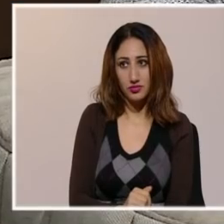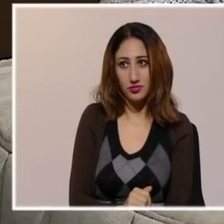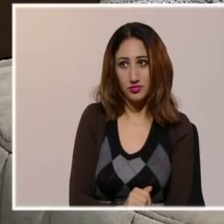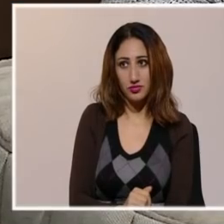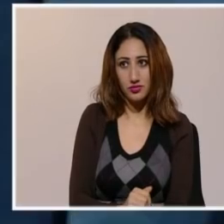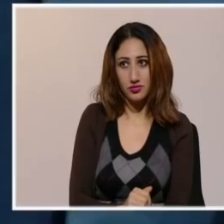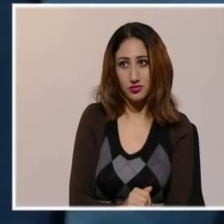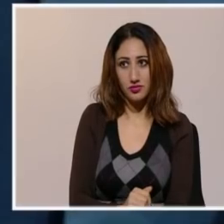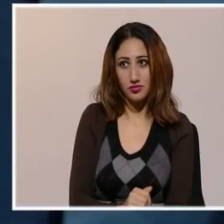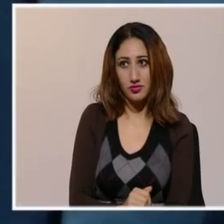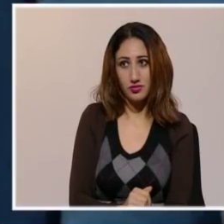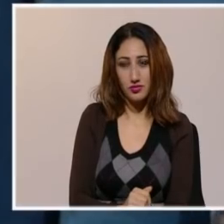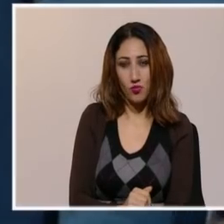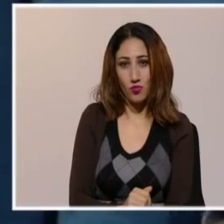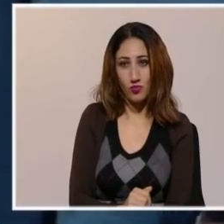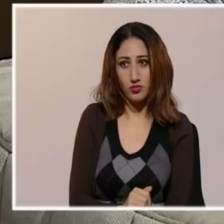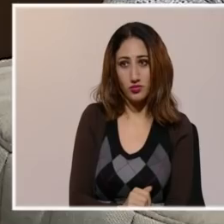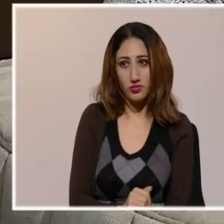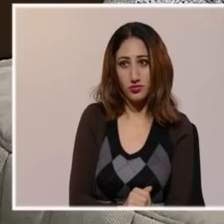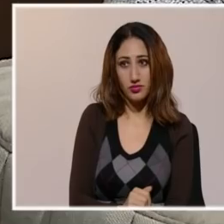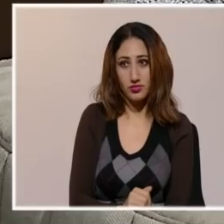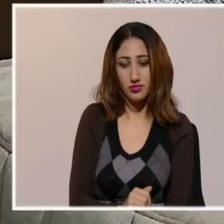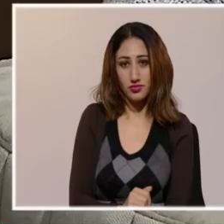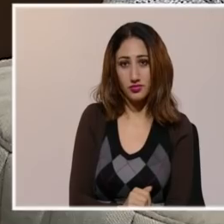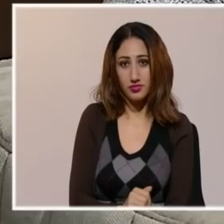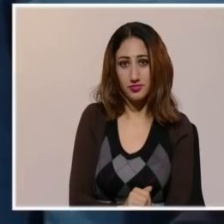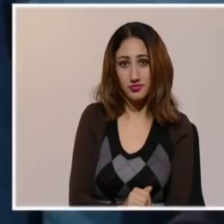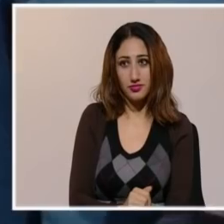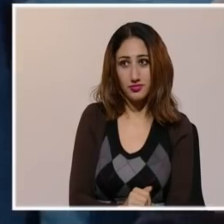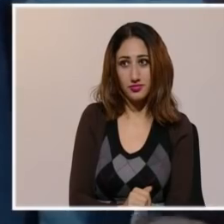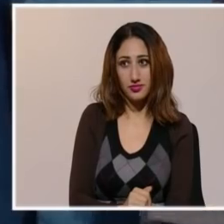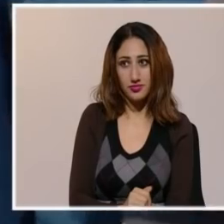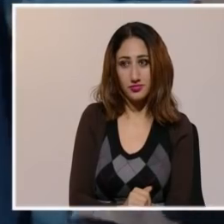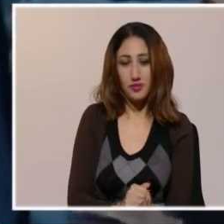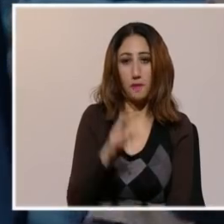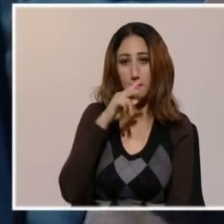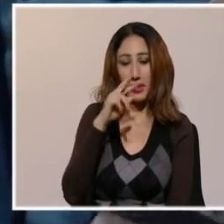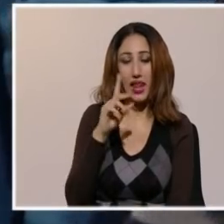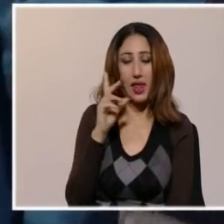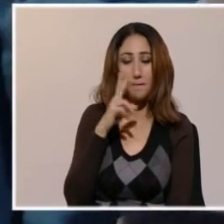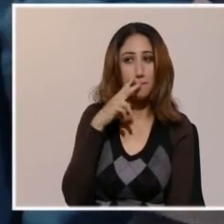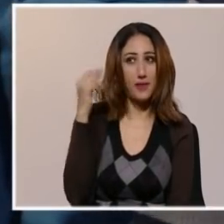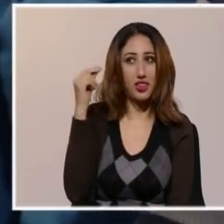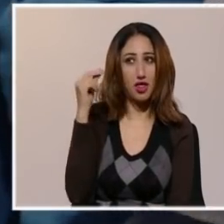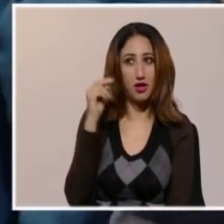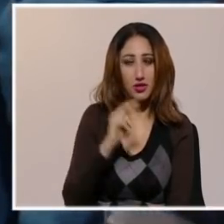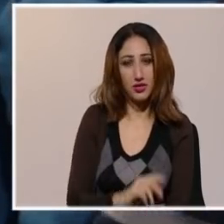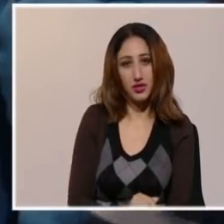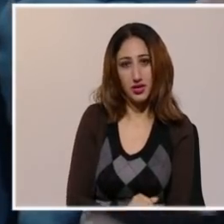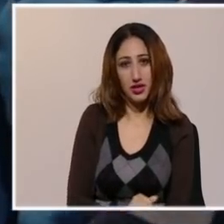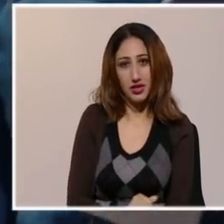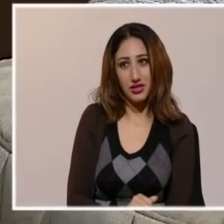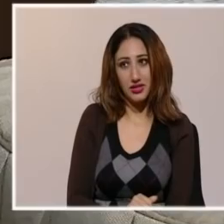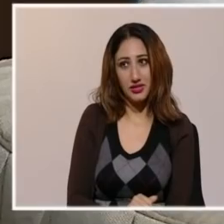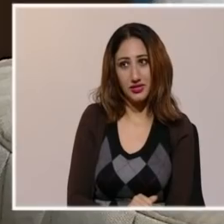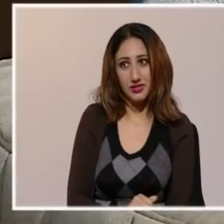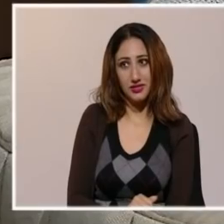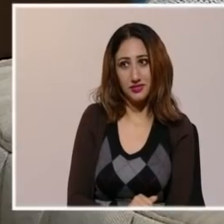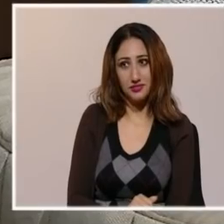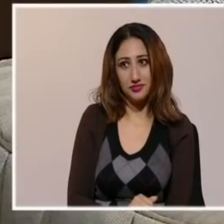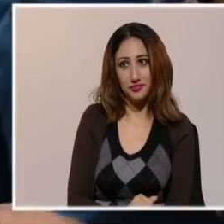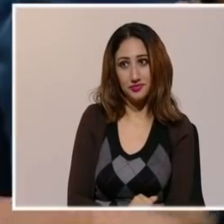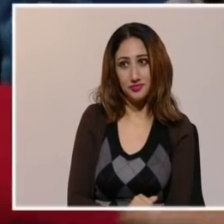فاتو dopo che cosa ha fatto? Che sto fatto? E parli. Non mi ricordo. Te lo ricordi quando...